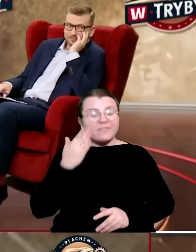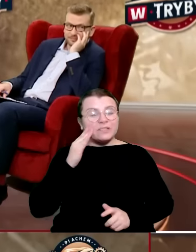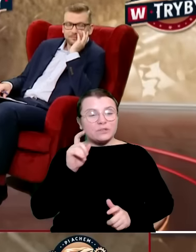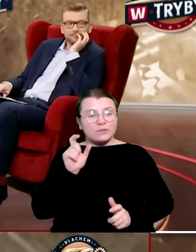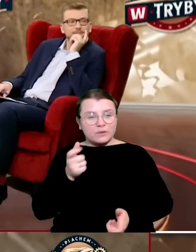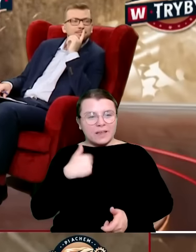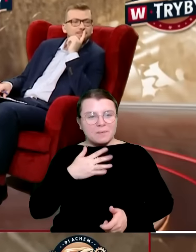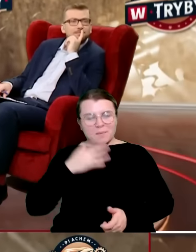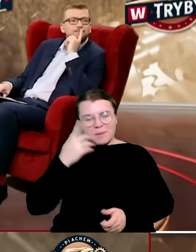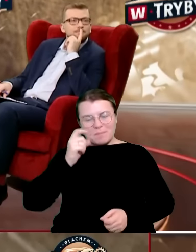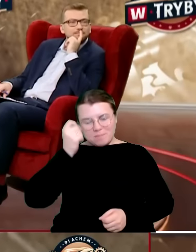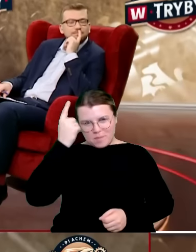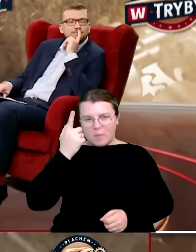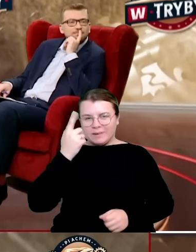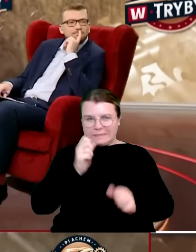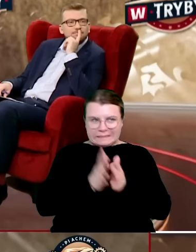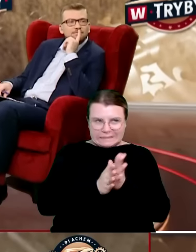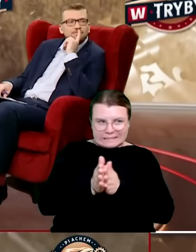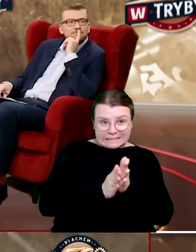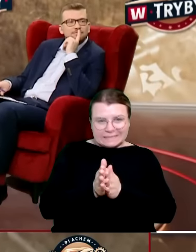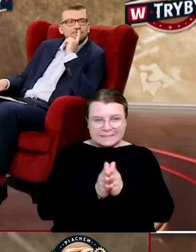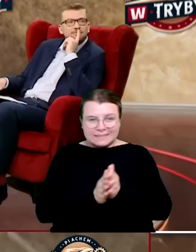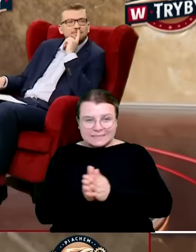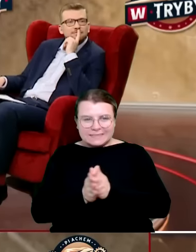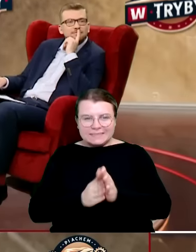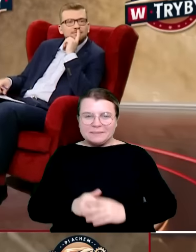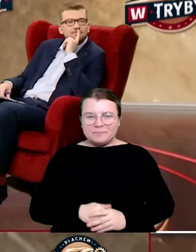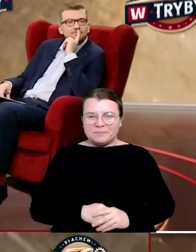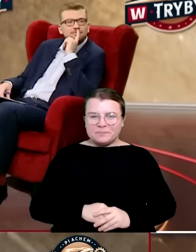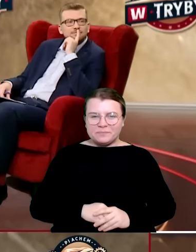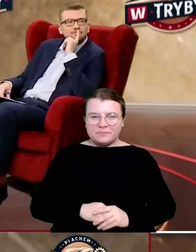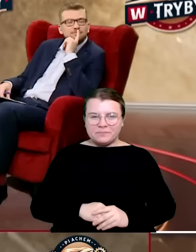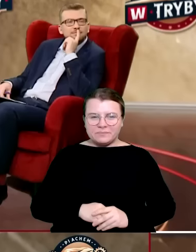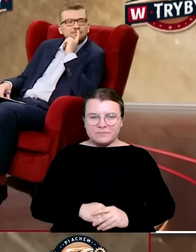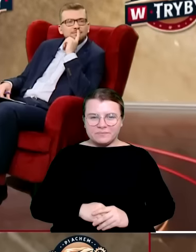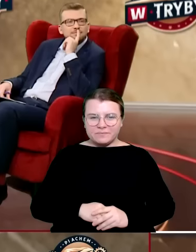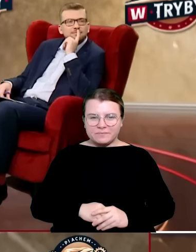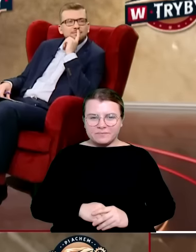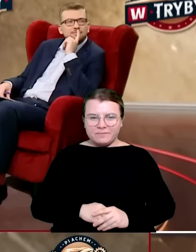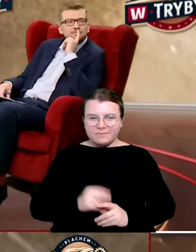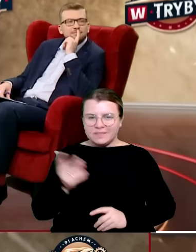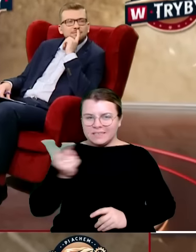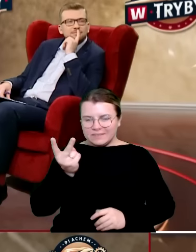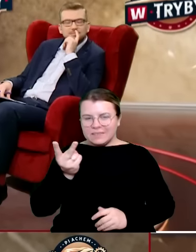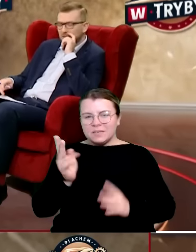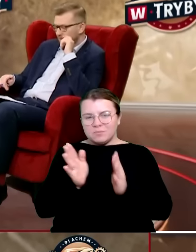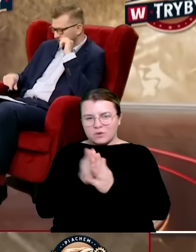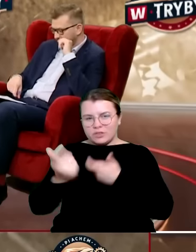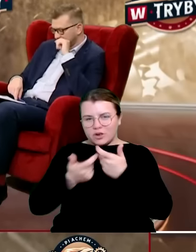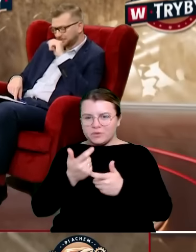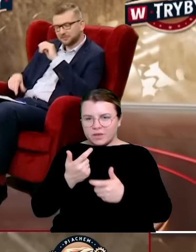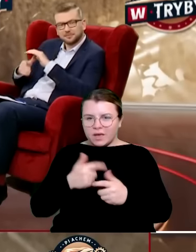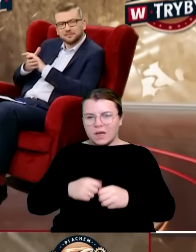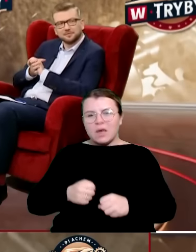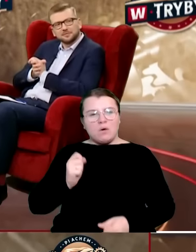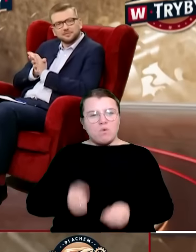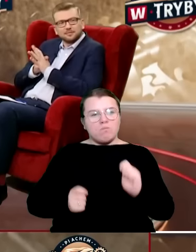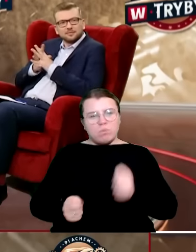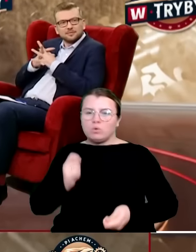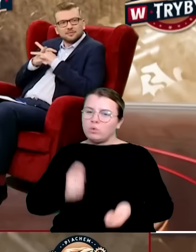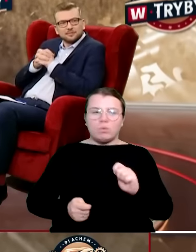diaboliczny pomysł, taki diabelski, powiedziałbym nawet. Wy mi tutaj zróbcie taki chórek i zacznijcie łubu-dubu. No. Bo ja bym